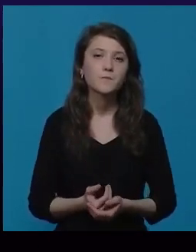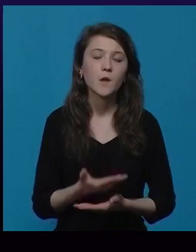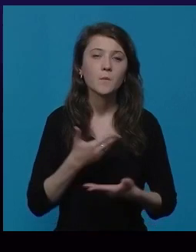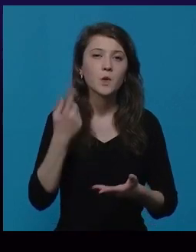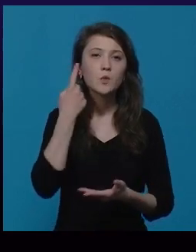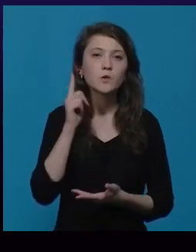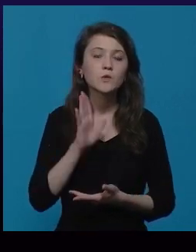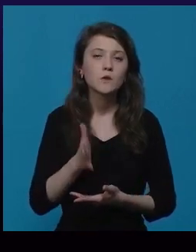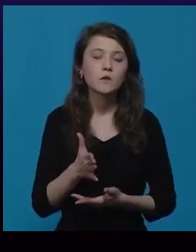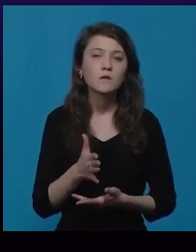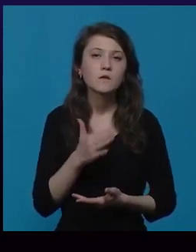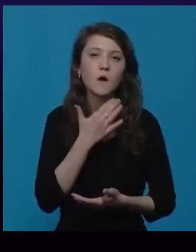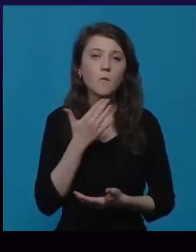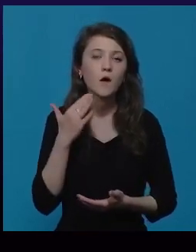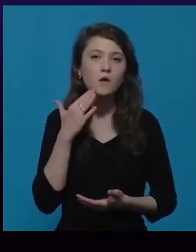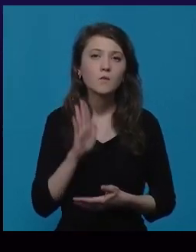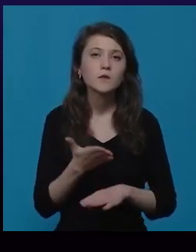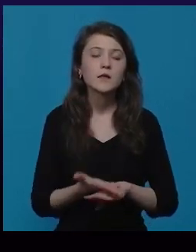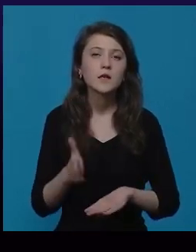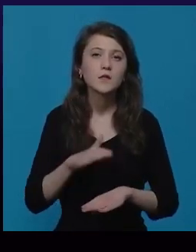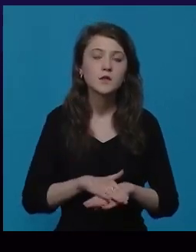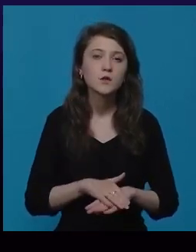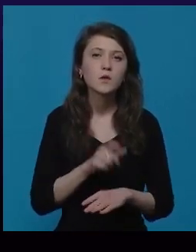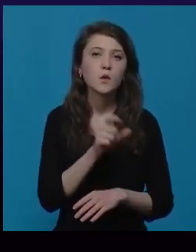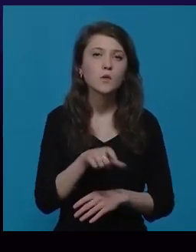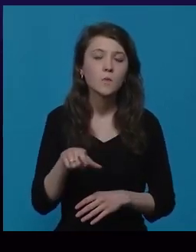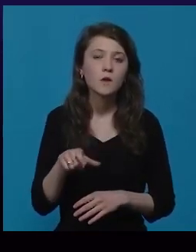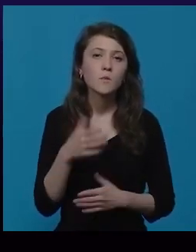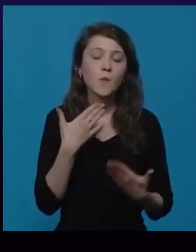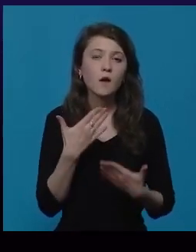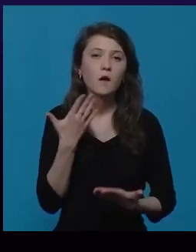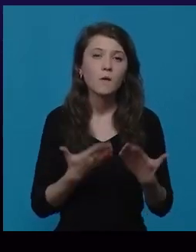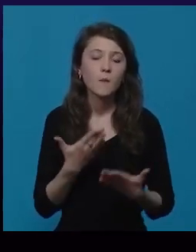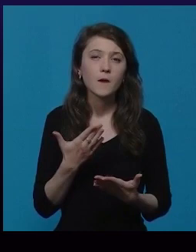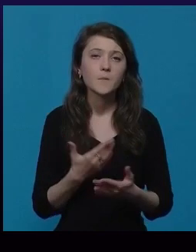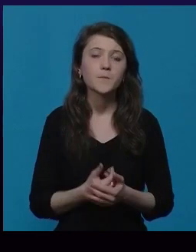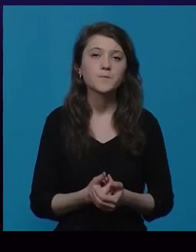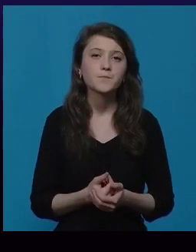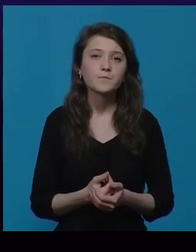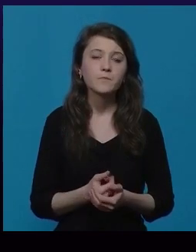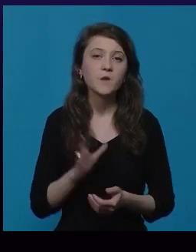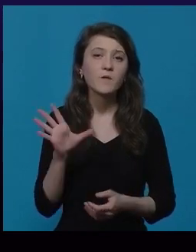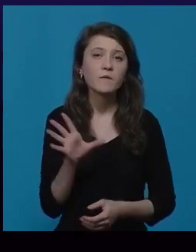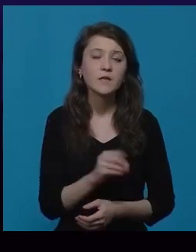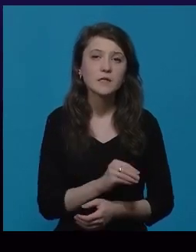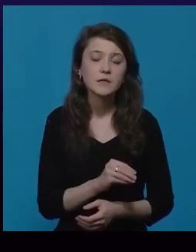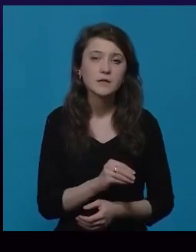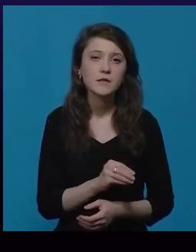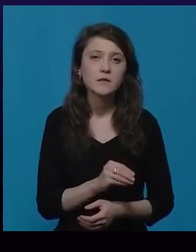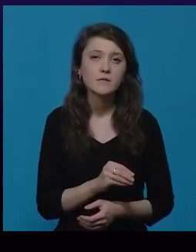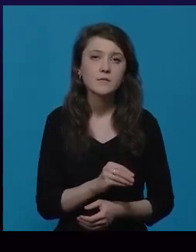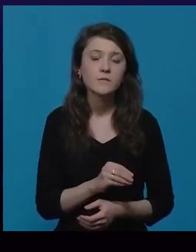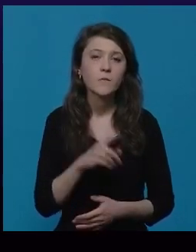буде набагато складніше з людьми це є, але і всі, якби то,